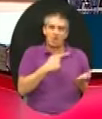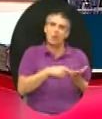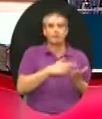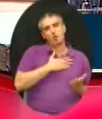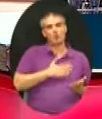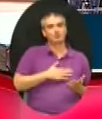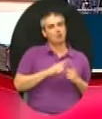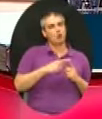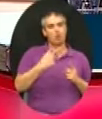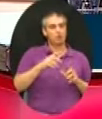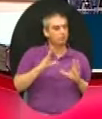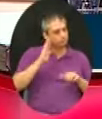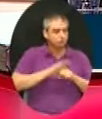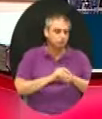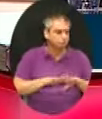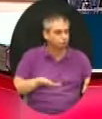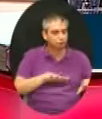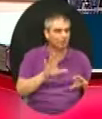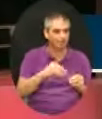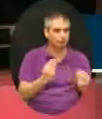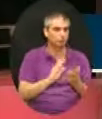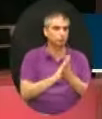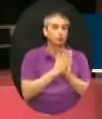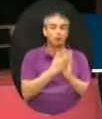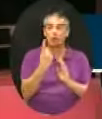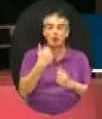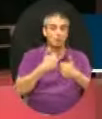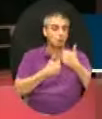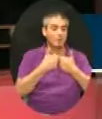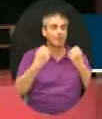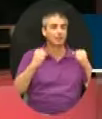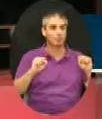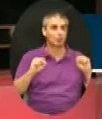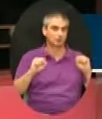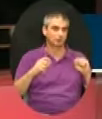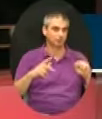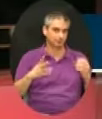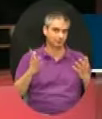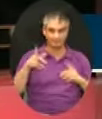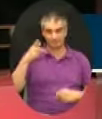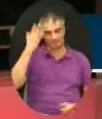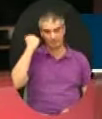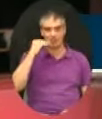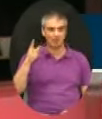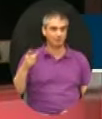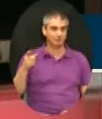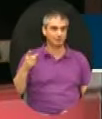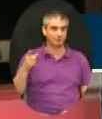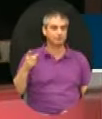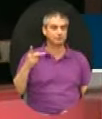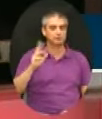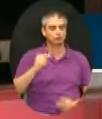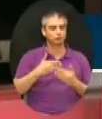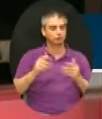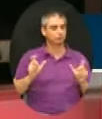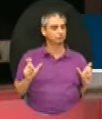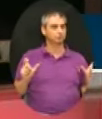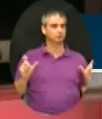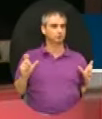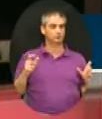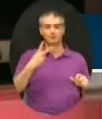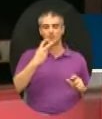או זיהוי של השטח. כל מועמד דמוקרטי ממוצע, וגם להילרי היא לא שונה מהבחינה הזו, יש חומת מגן